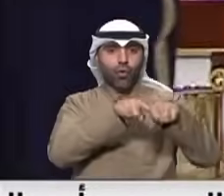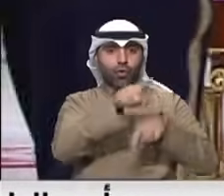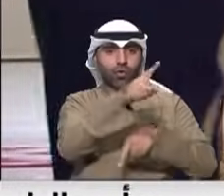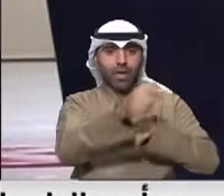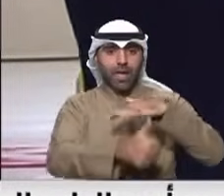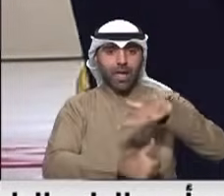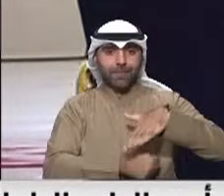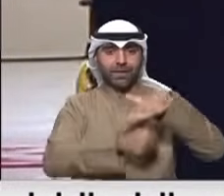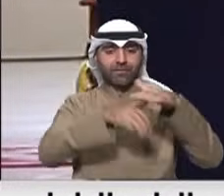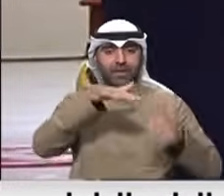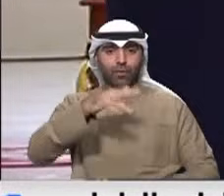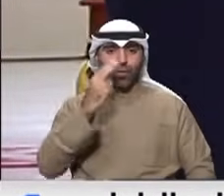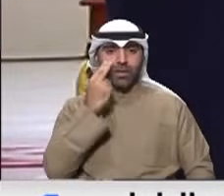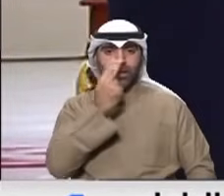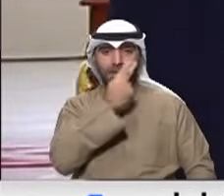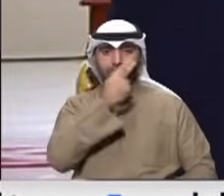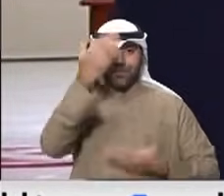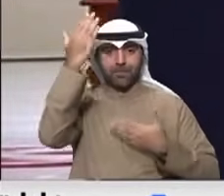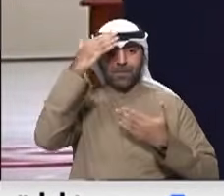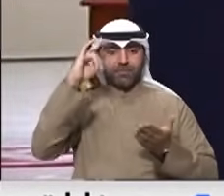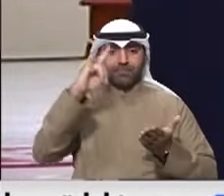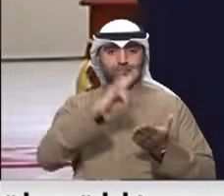الاسلاميه احمد